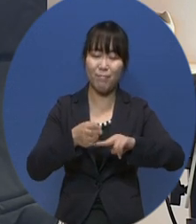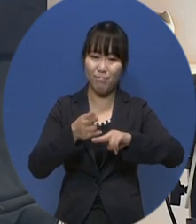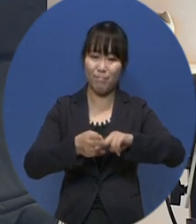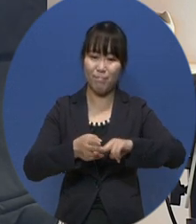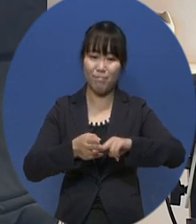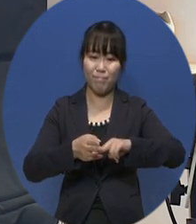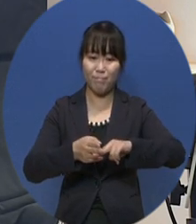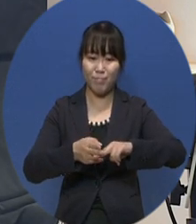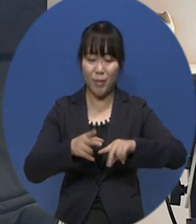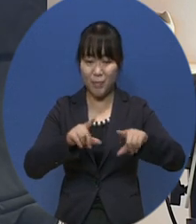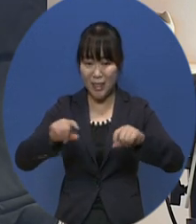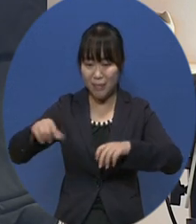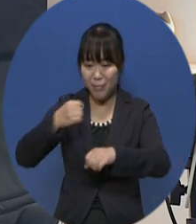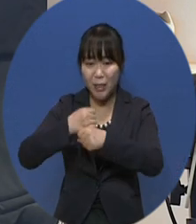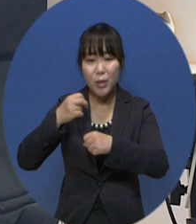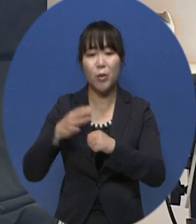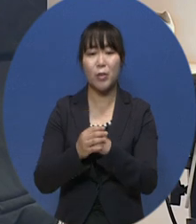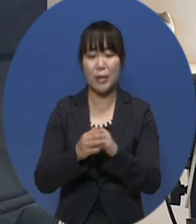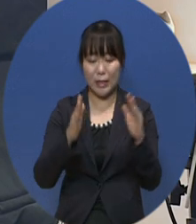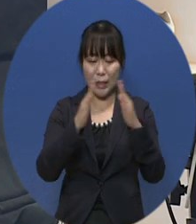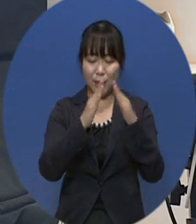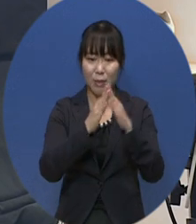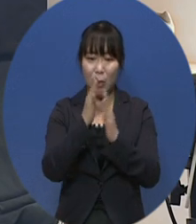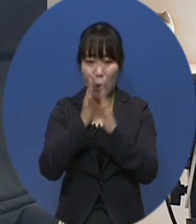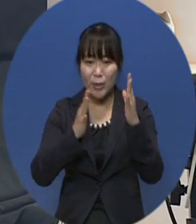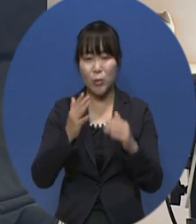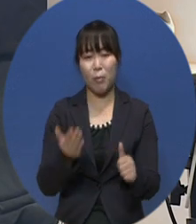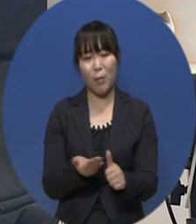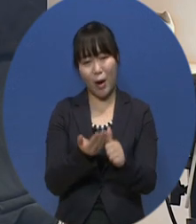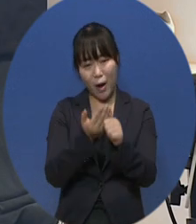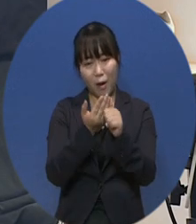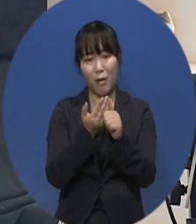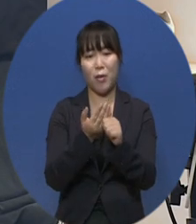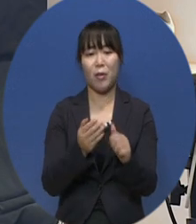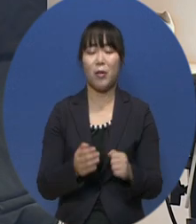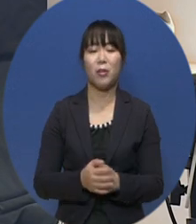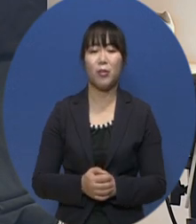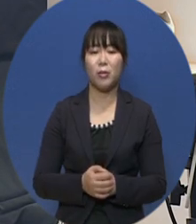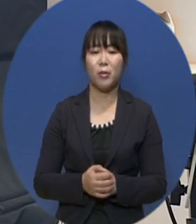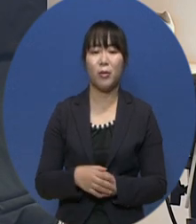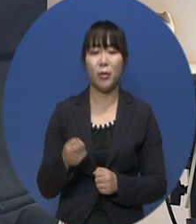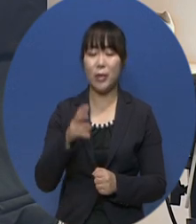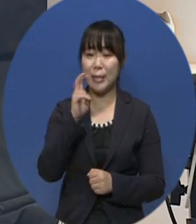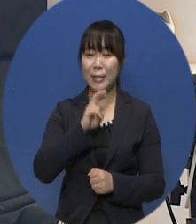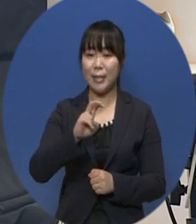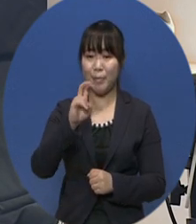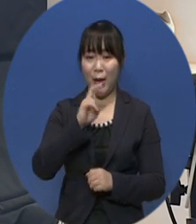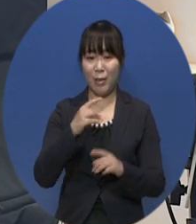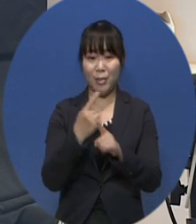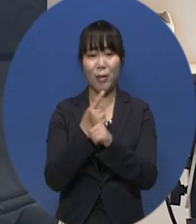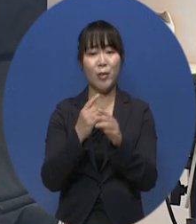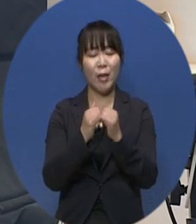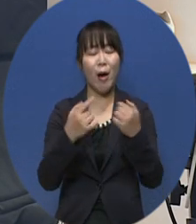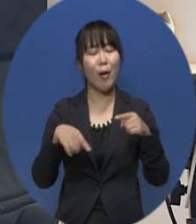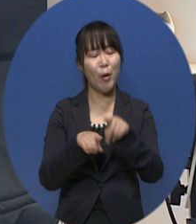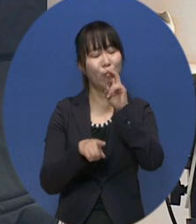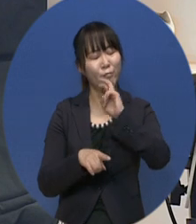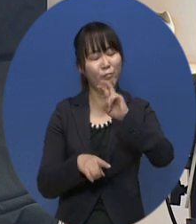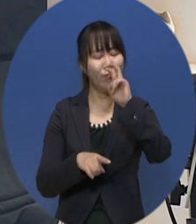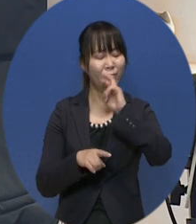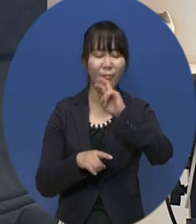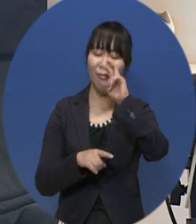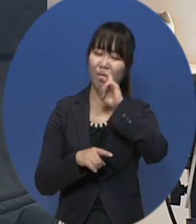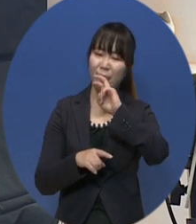요리하기. 뭐 집에서 화초 가꾸기처럼 여기서 화초도 네. 한번 가꿔보고 네. 그다음에 음악 치료사 분들이랑 같이 해서 노래도